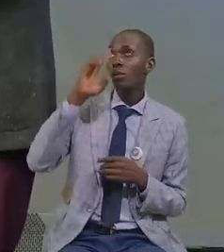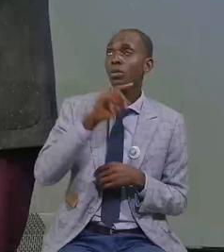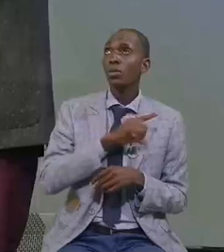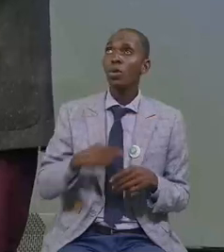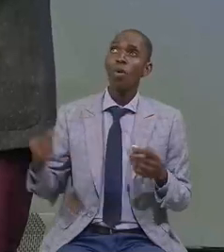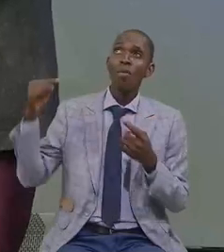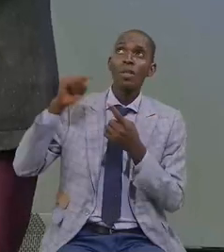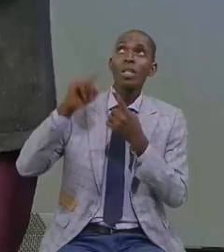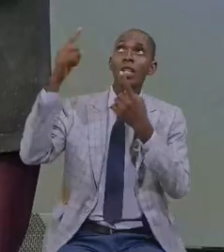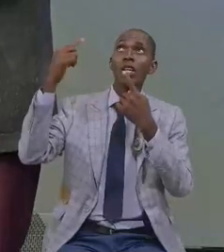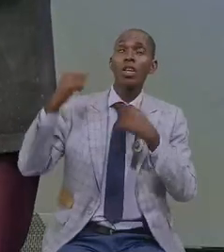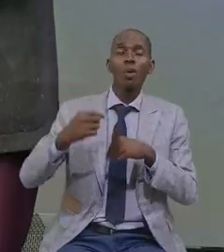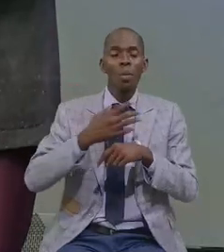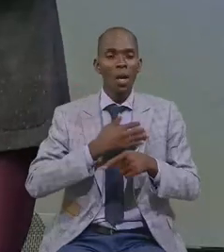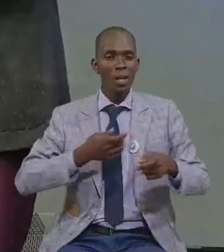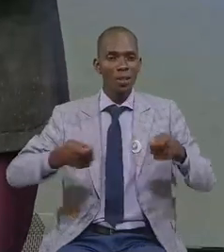l'Éternel